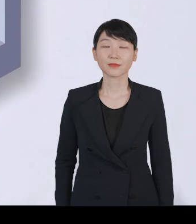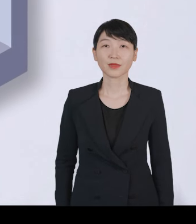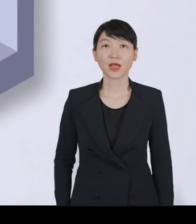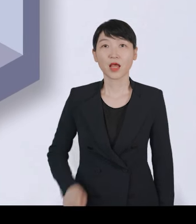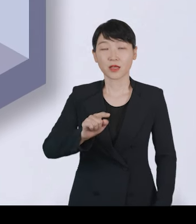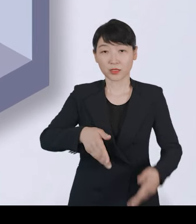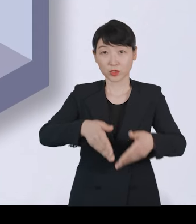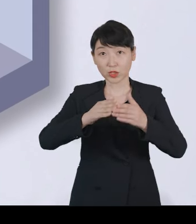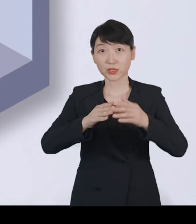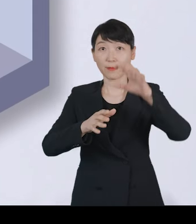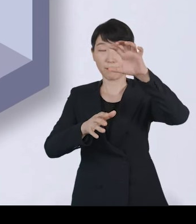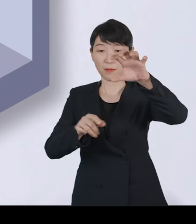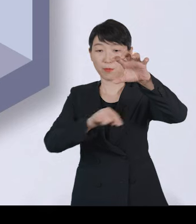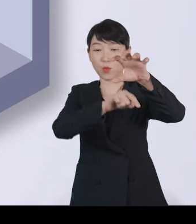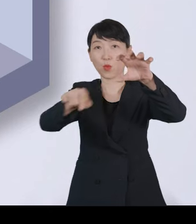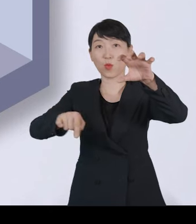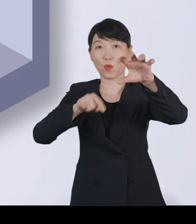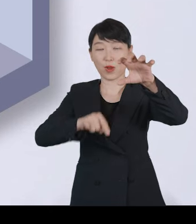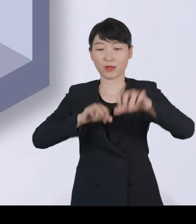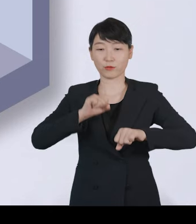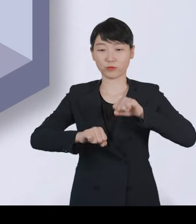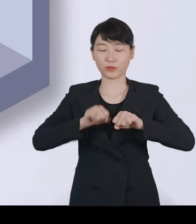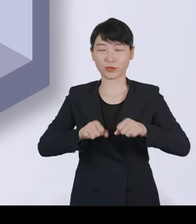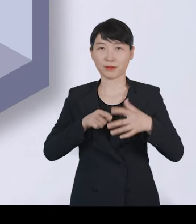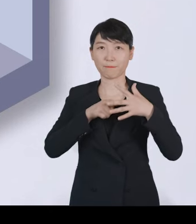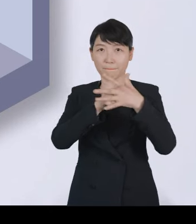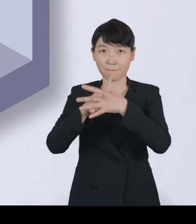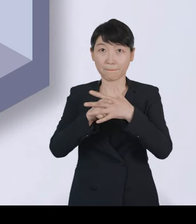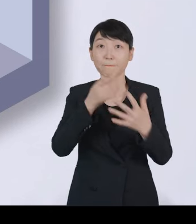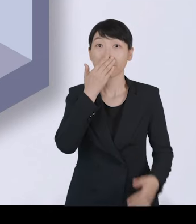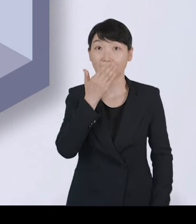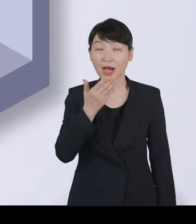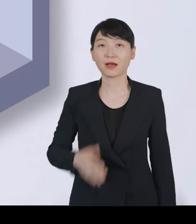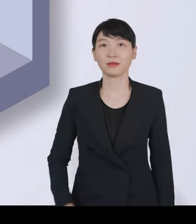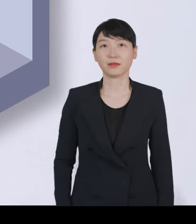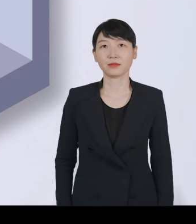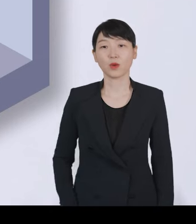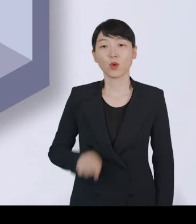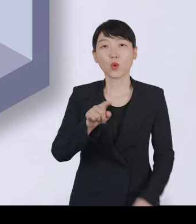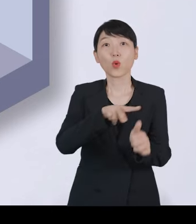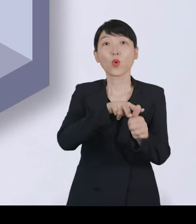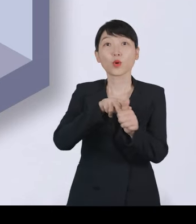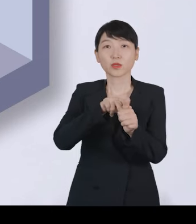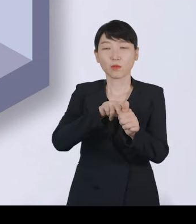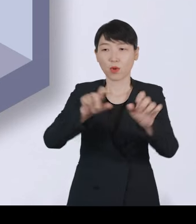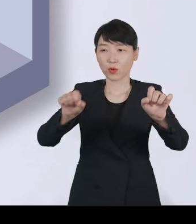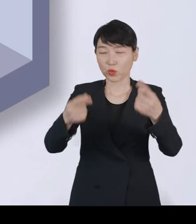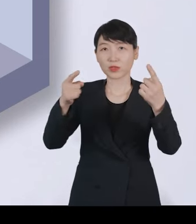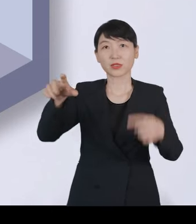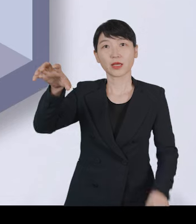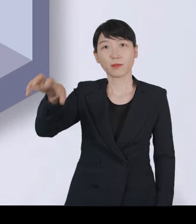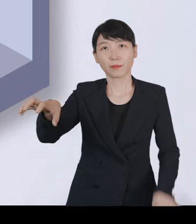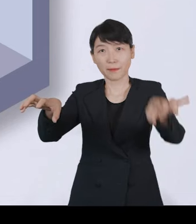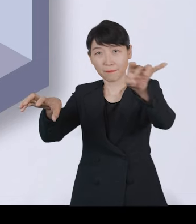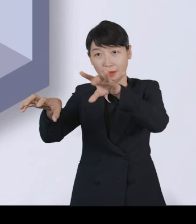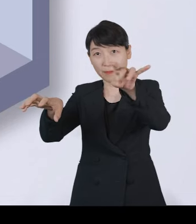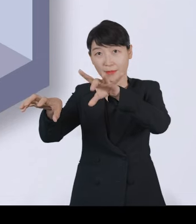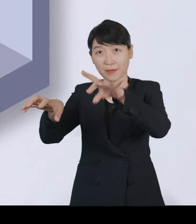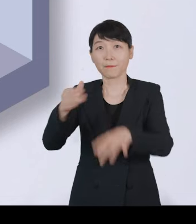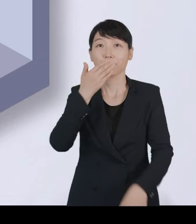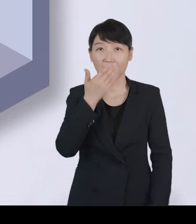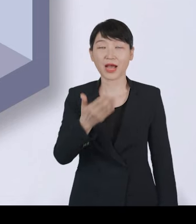활동 센서는 설치된 장소 내에서 움직임을 자동으로 감지하고 감지 정보를 실시간 데이터로